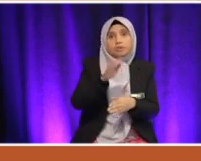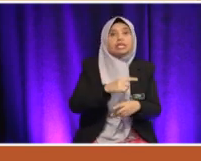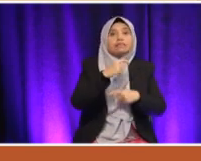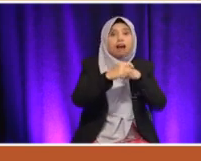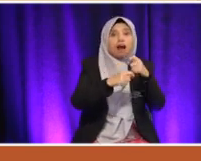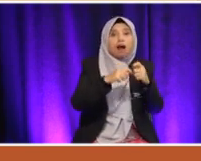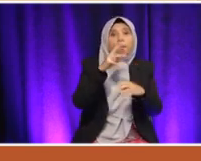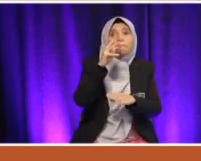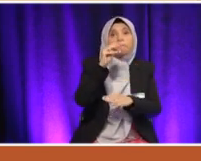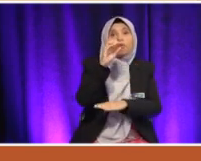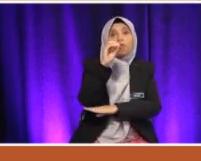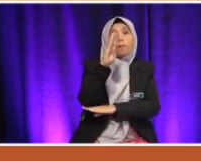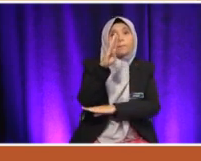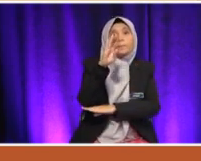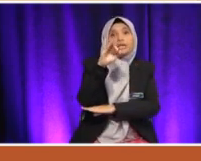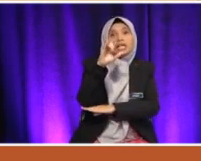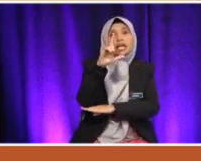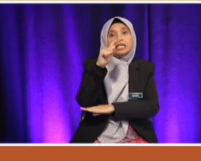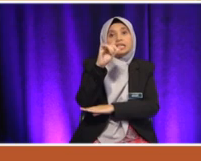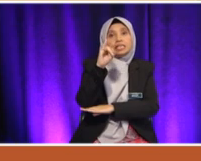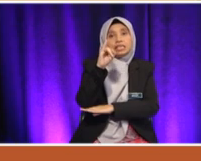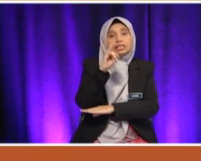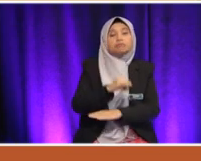emas pada ruang jawaban